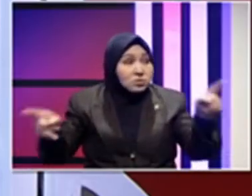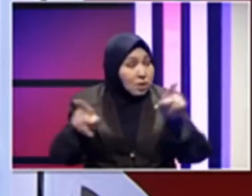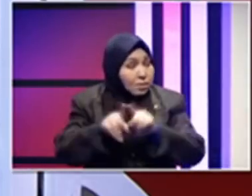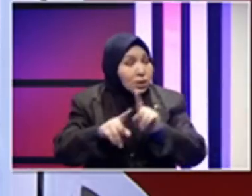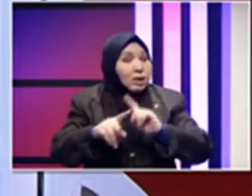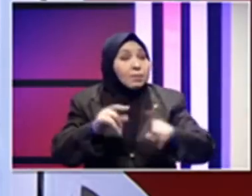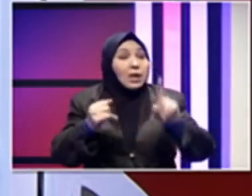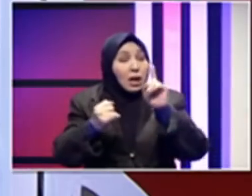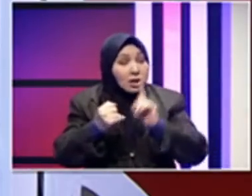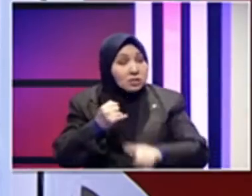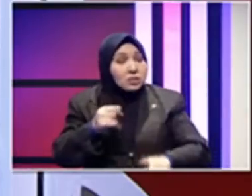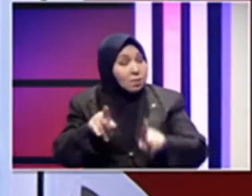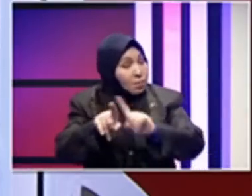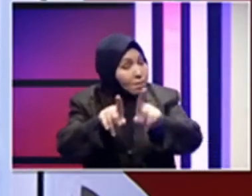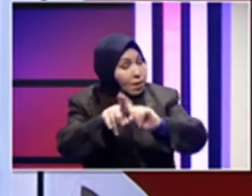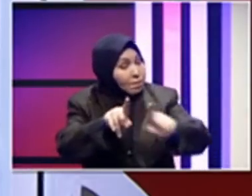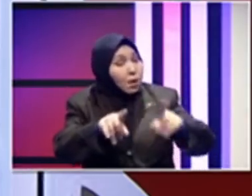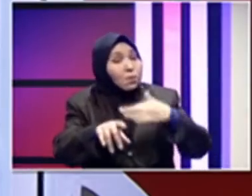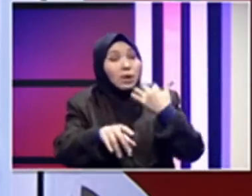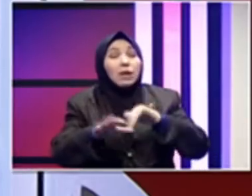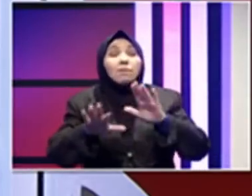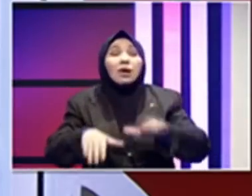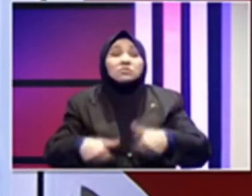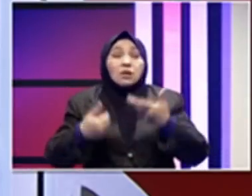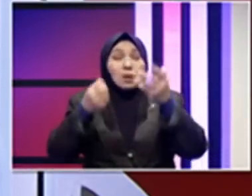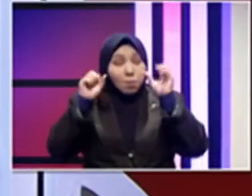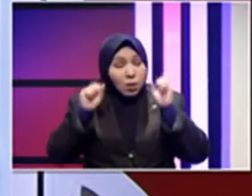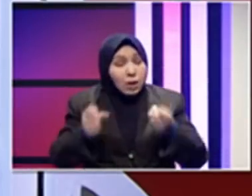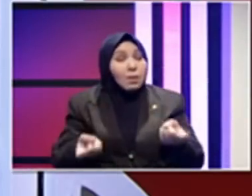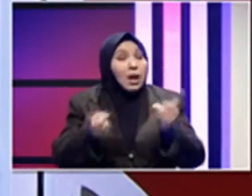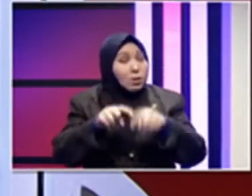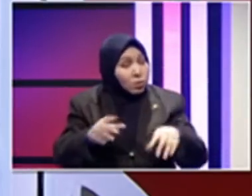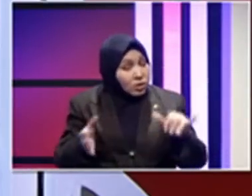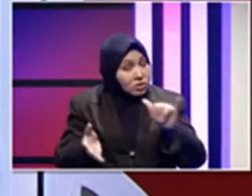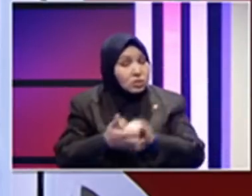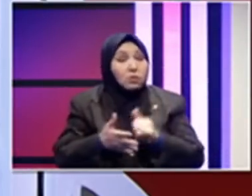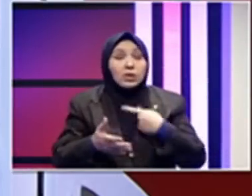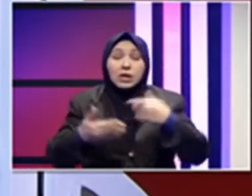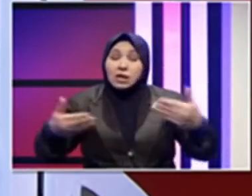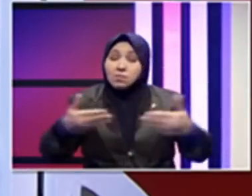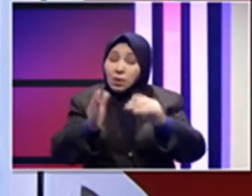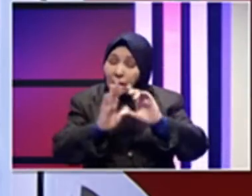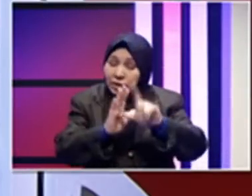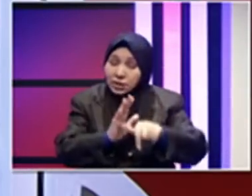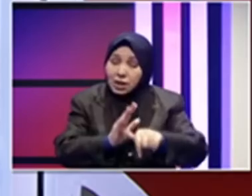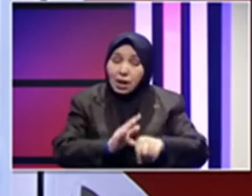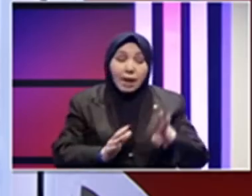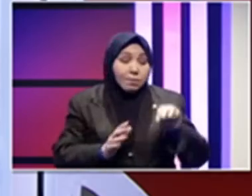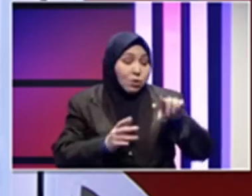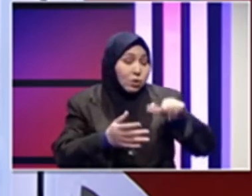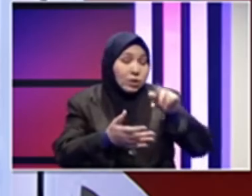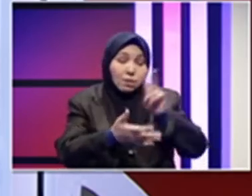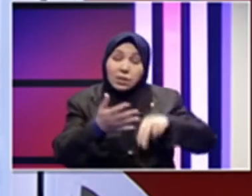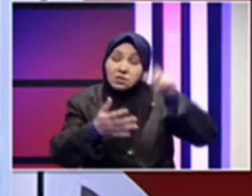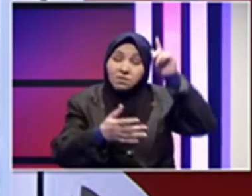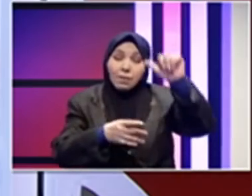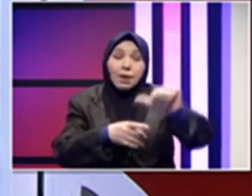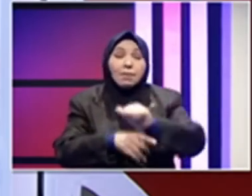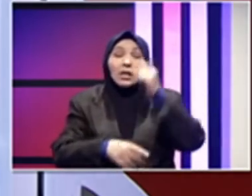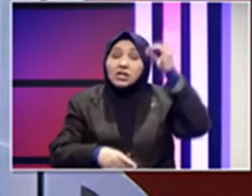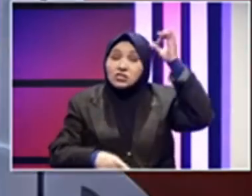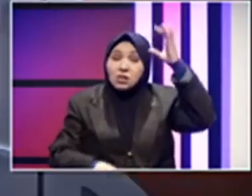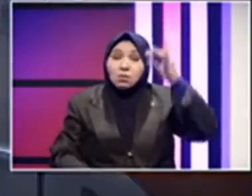akhirnya pelbagai warna. Macam mana ia boleh berlaku di situ? Kita akan sambung sebentar lagi. My Quran Time, baca faham amal